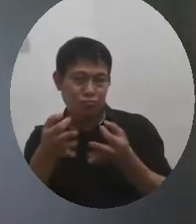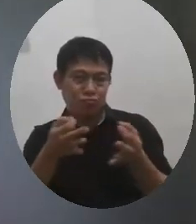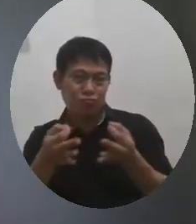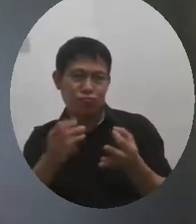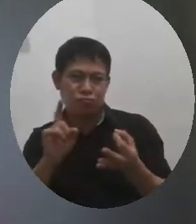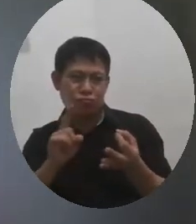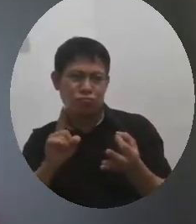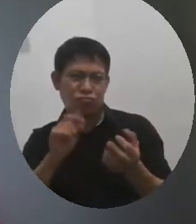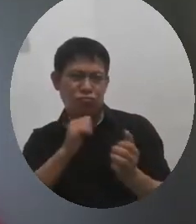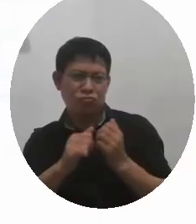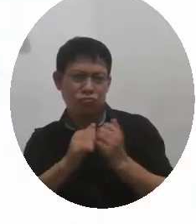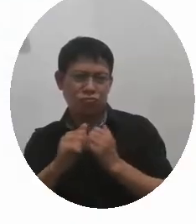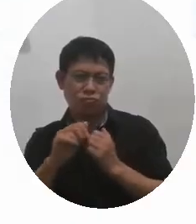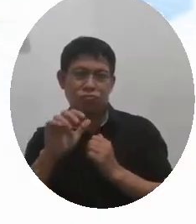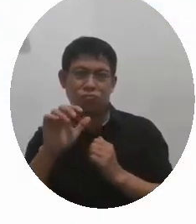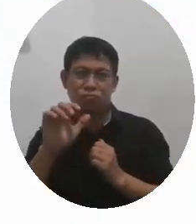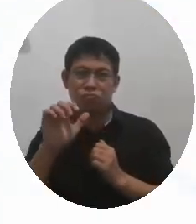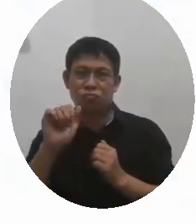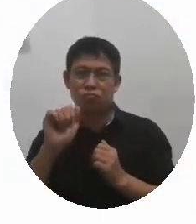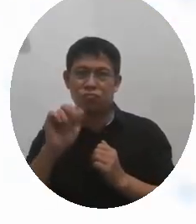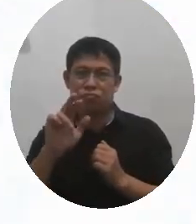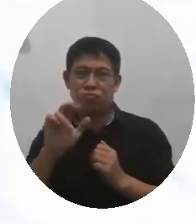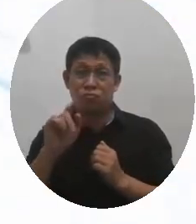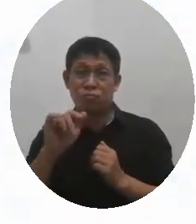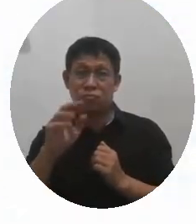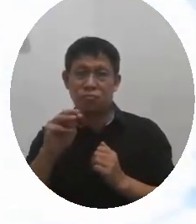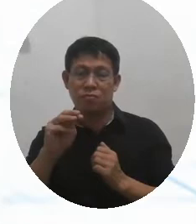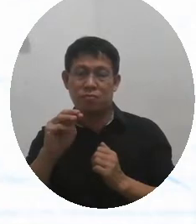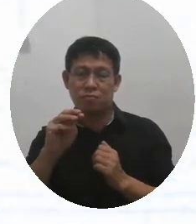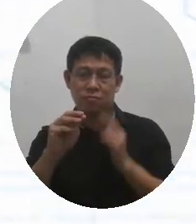Camille. Camille?